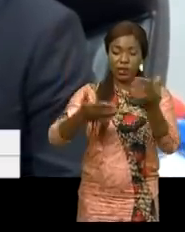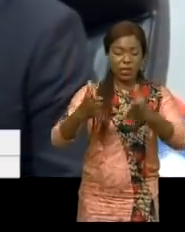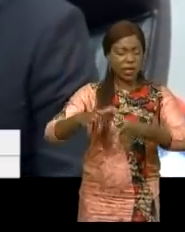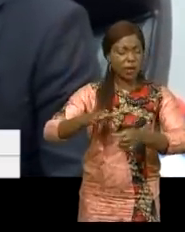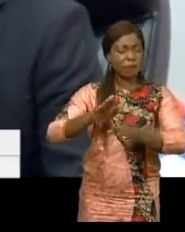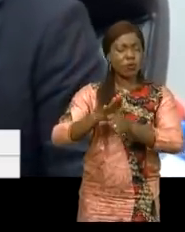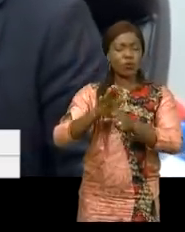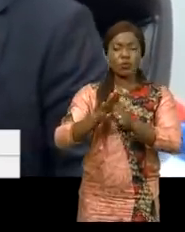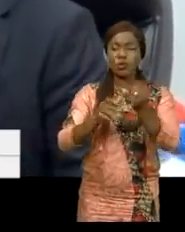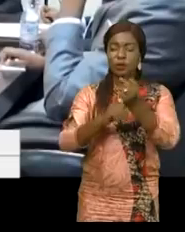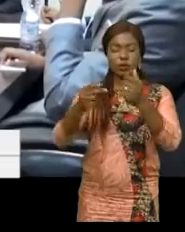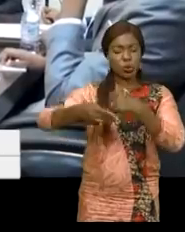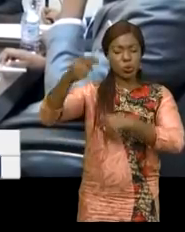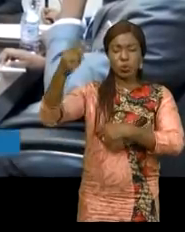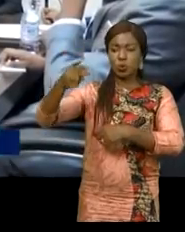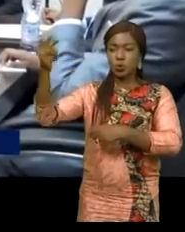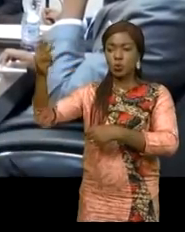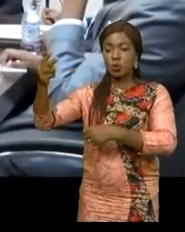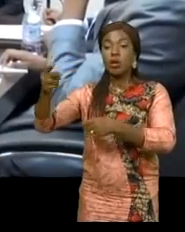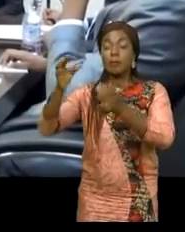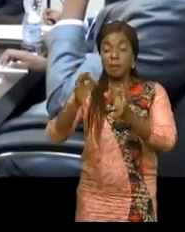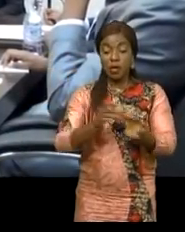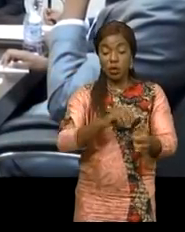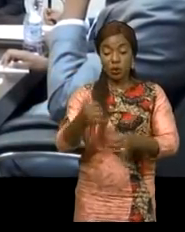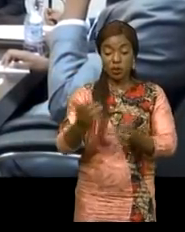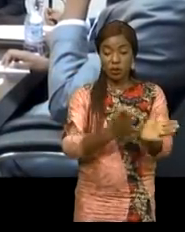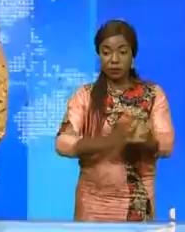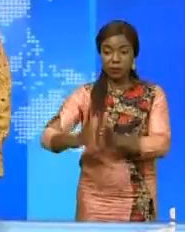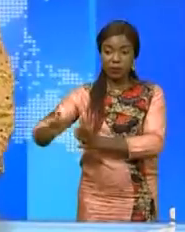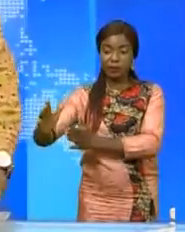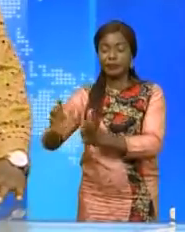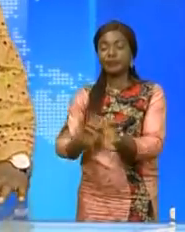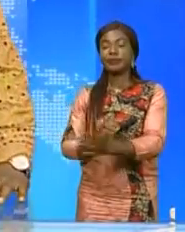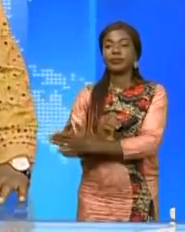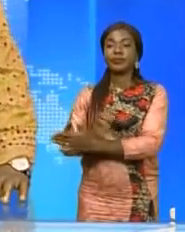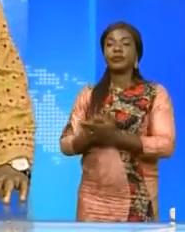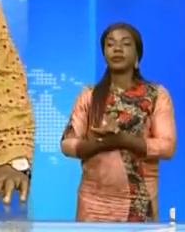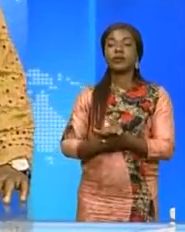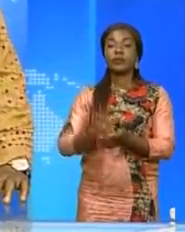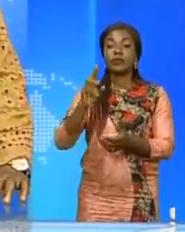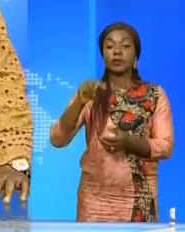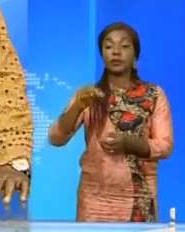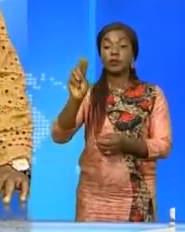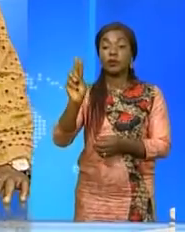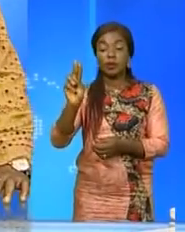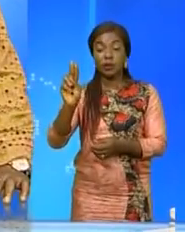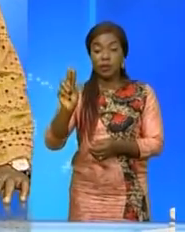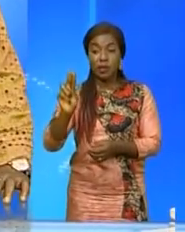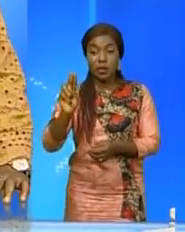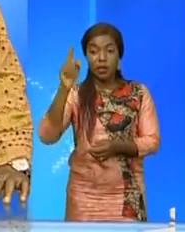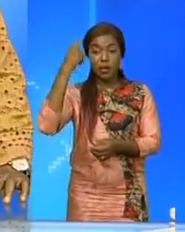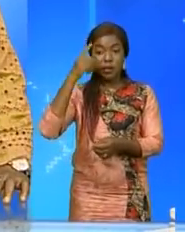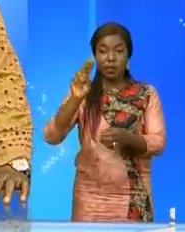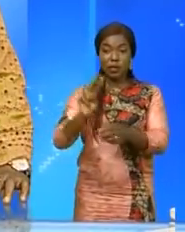sportifs de haut niveau dans certains se préparent pour les jeux olympiques ce que les allégations d'exploitation